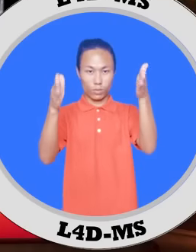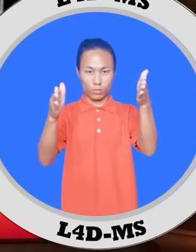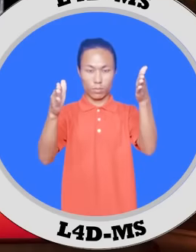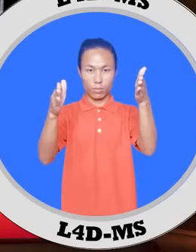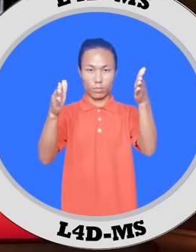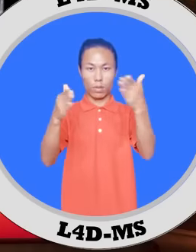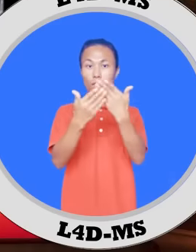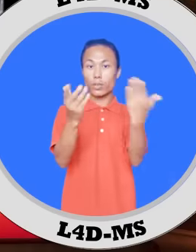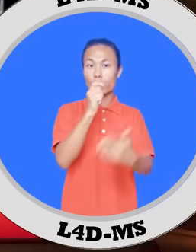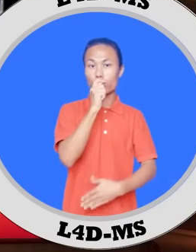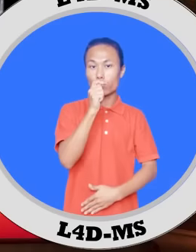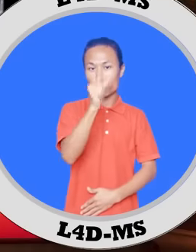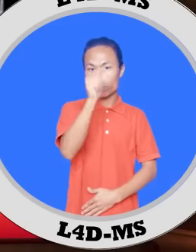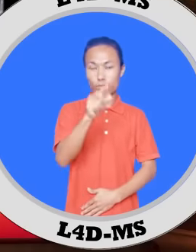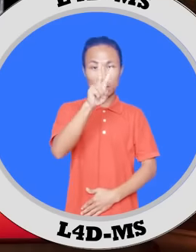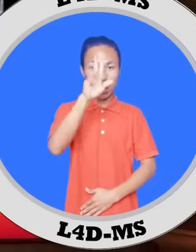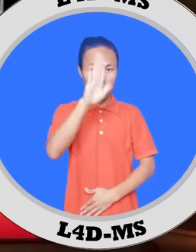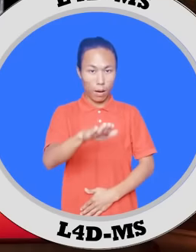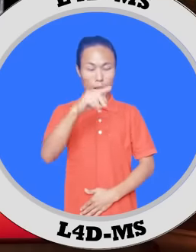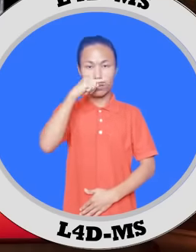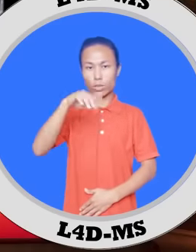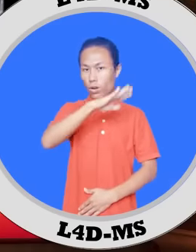A jumper Sagansiga, August La Adrema.